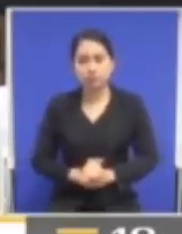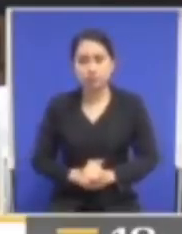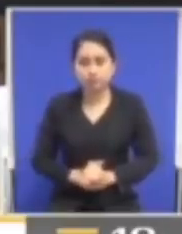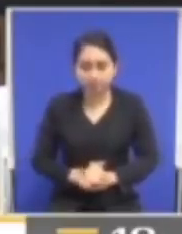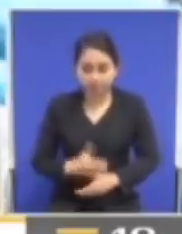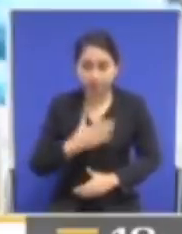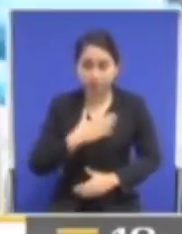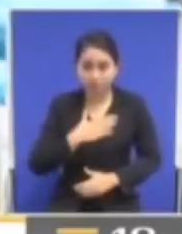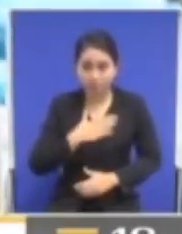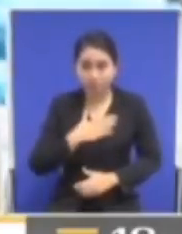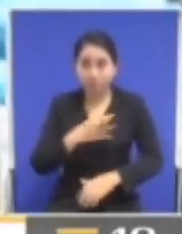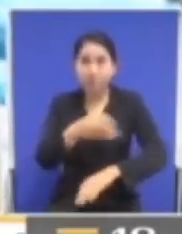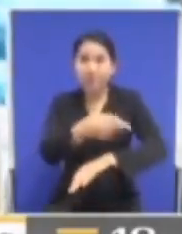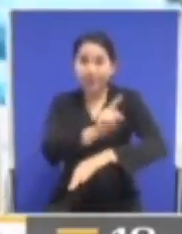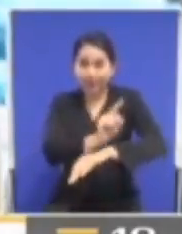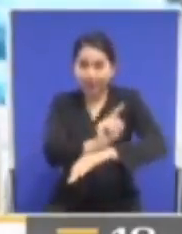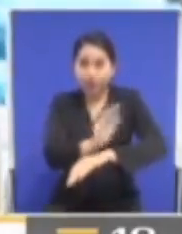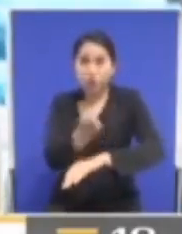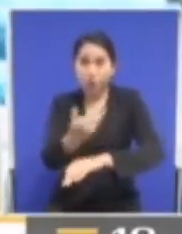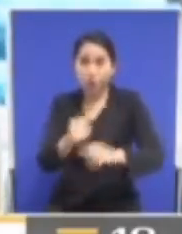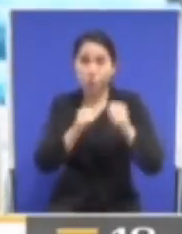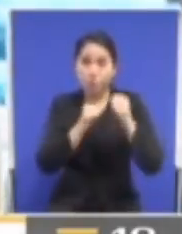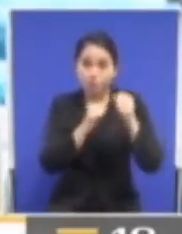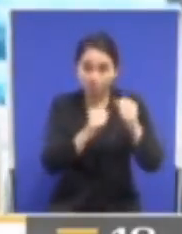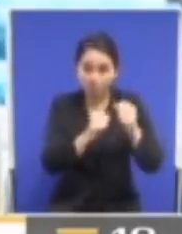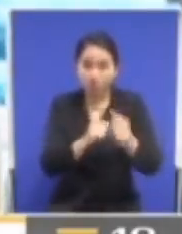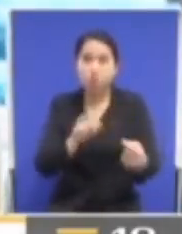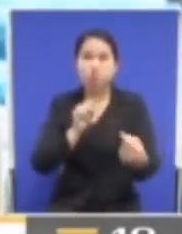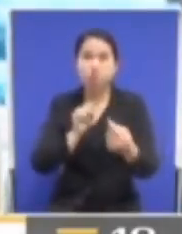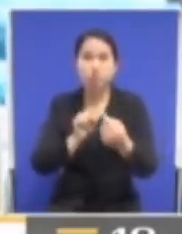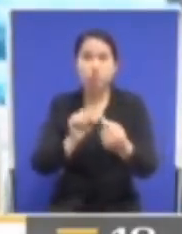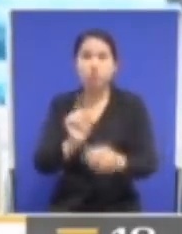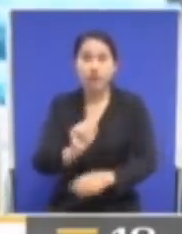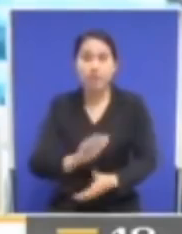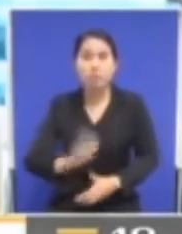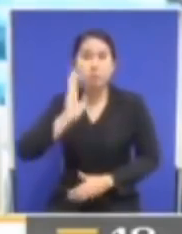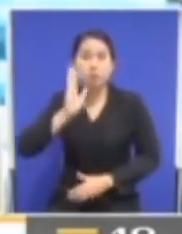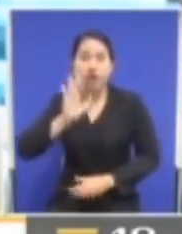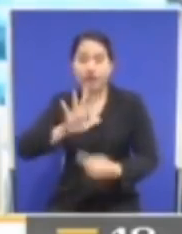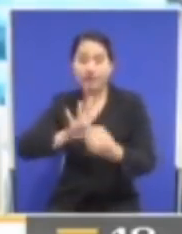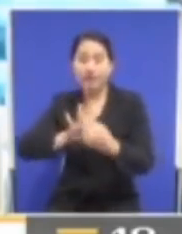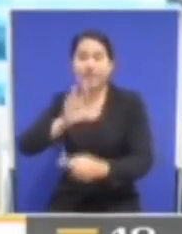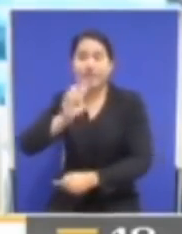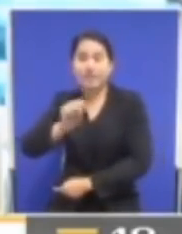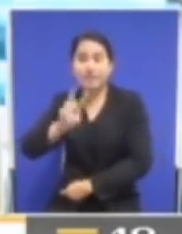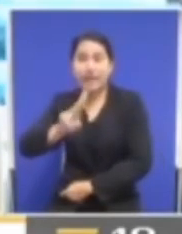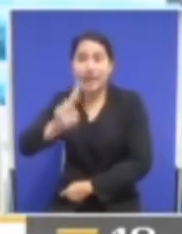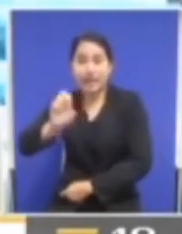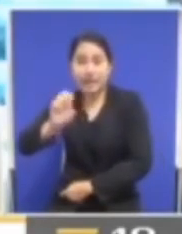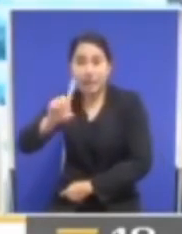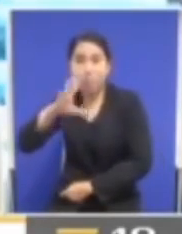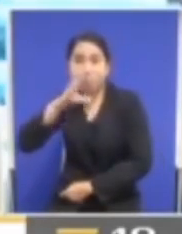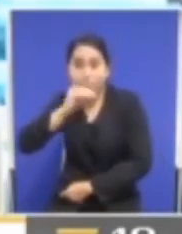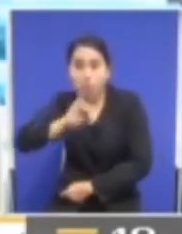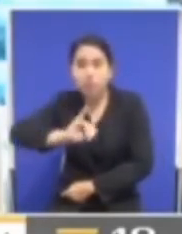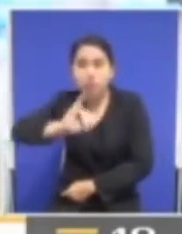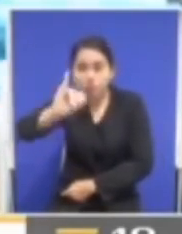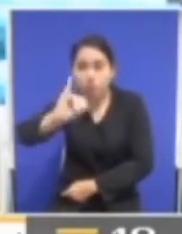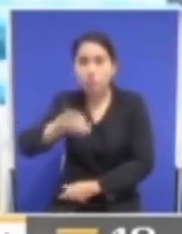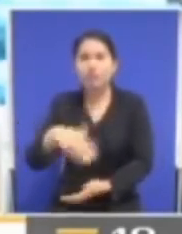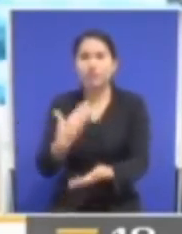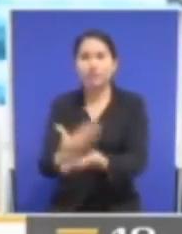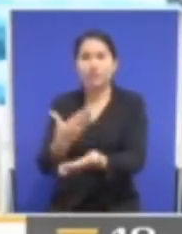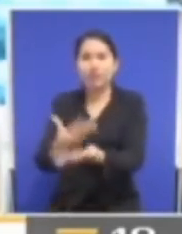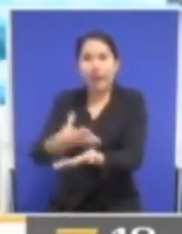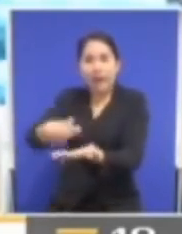ท้วงท่านประธาน ว่า สิ่งที่ท่านเสรีพูดมันเป็นข้อเท็จจริง ก็มันเป็นข้อ การที่จะให้เงินเท่านั้นเท่